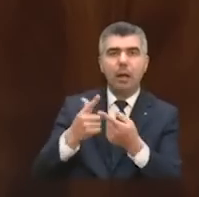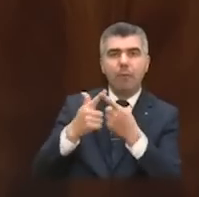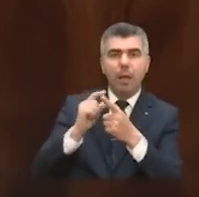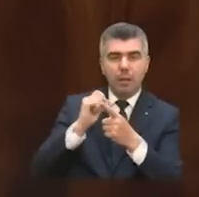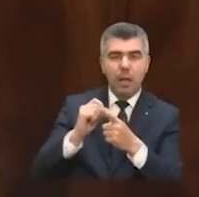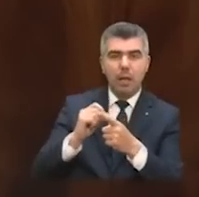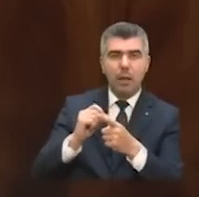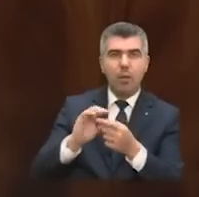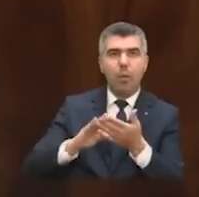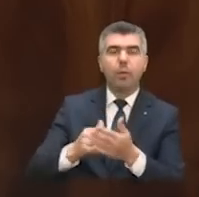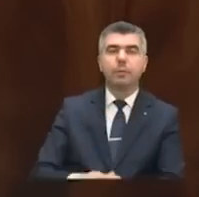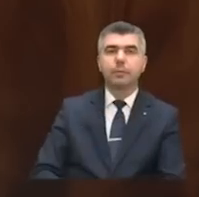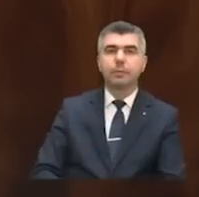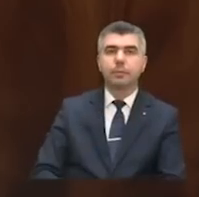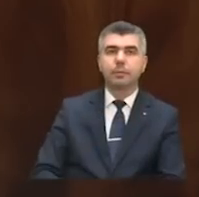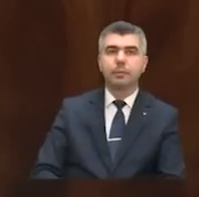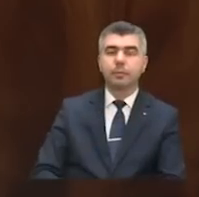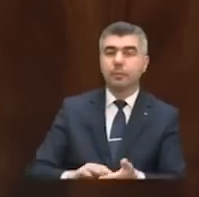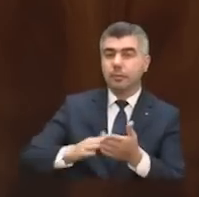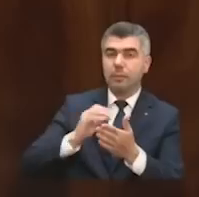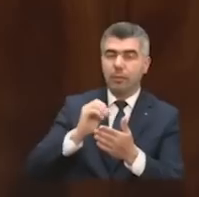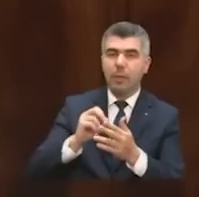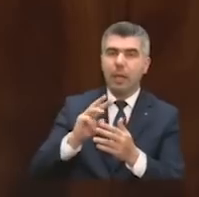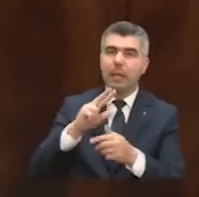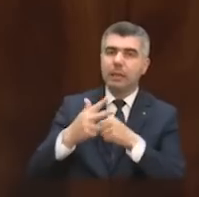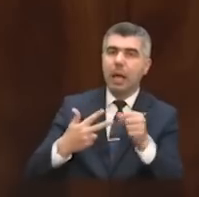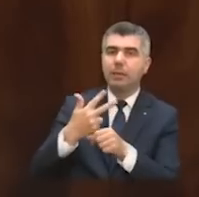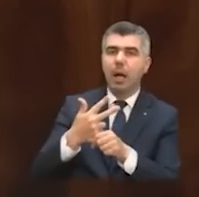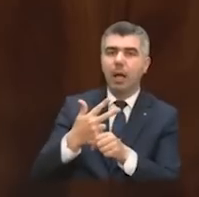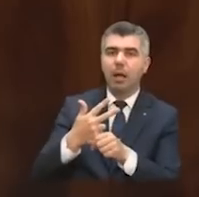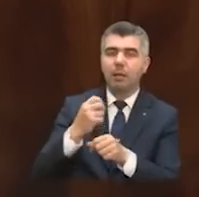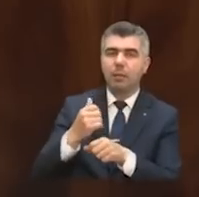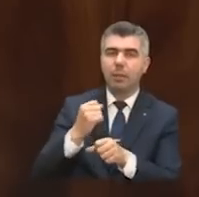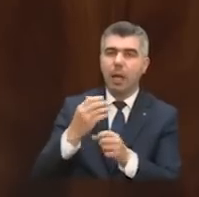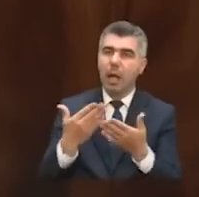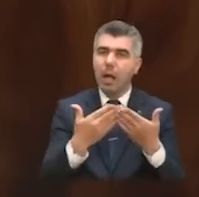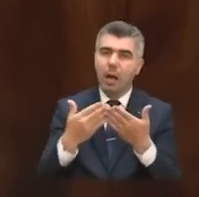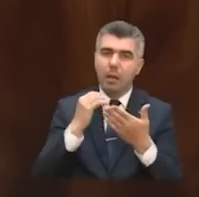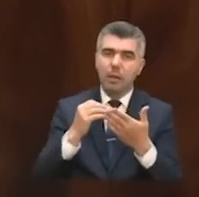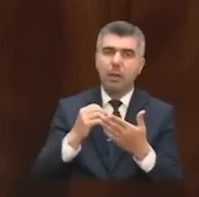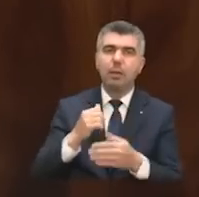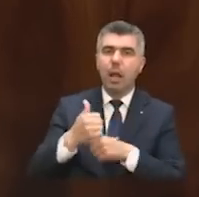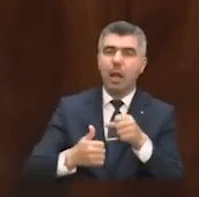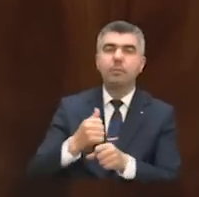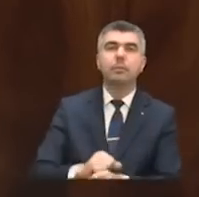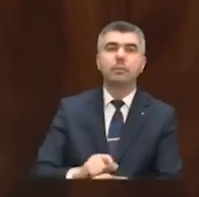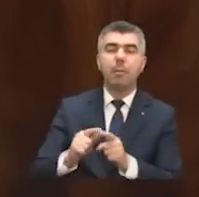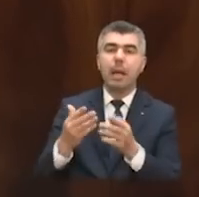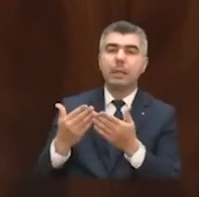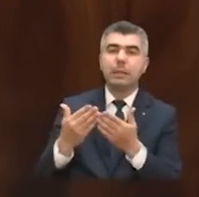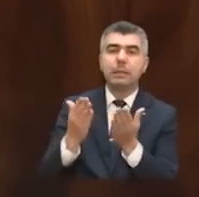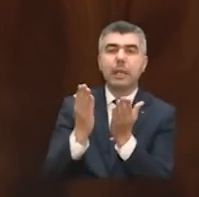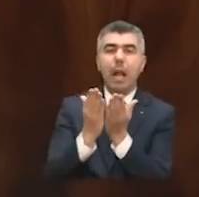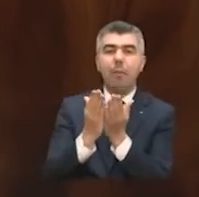4 شهور غادي يكمل لا ليسونس ديالو. عاطينو، بغينا الطالب المغربي